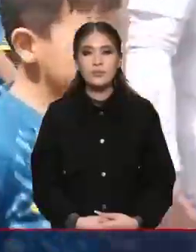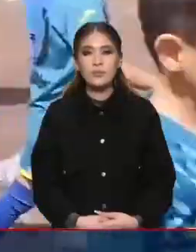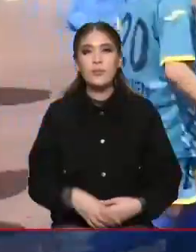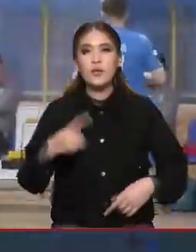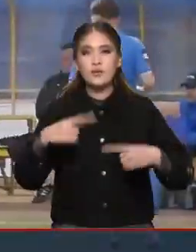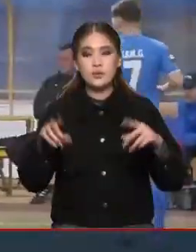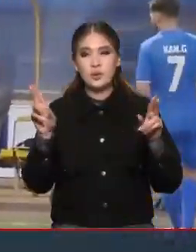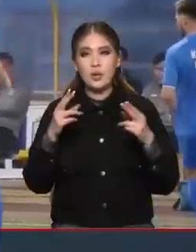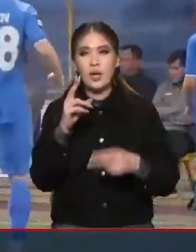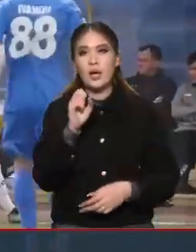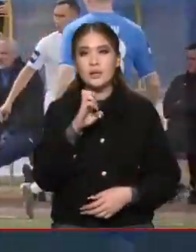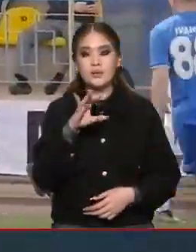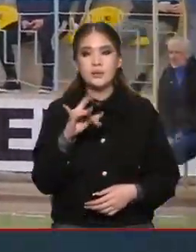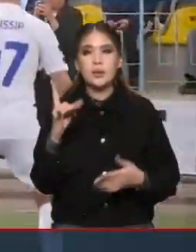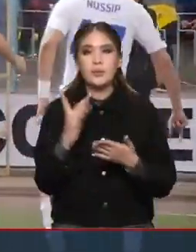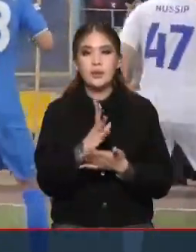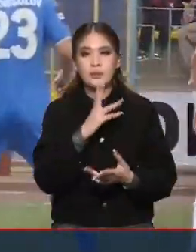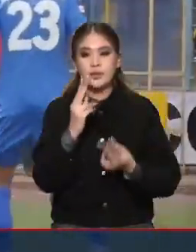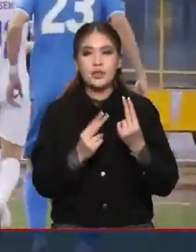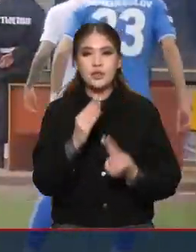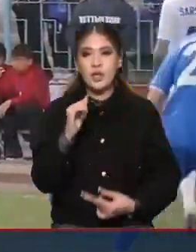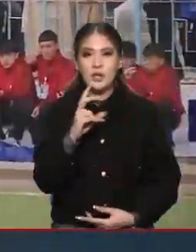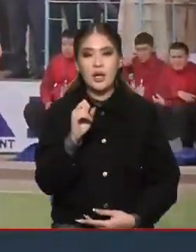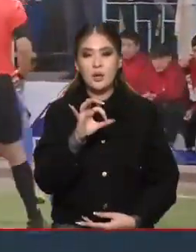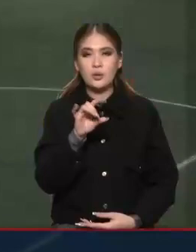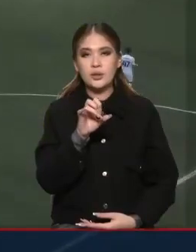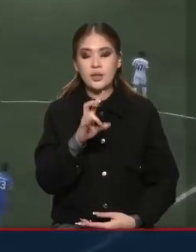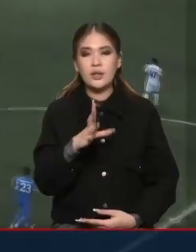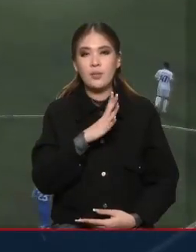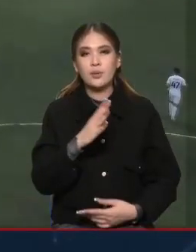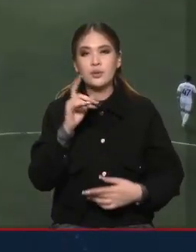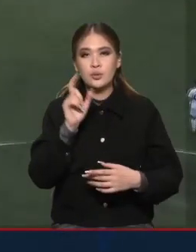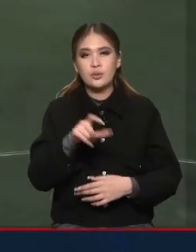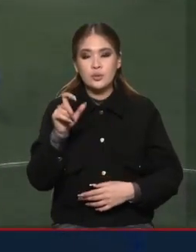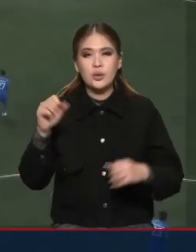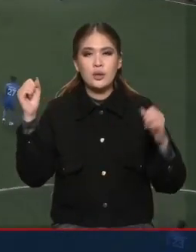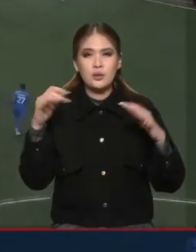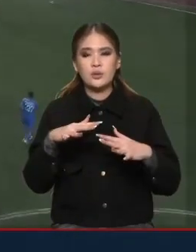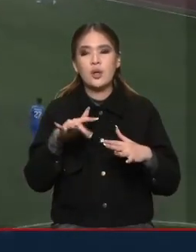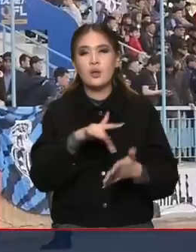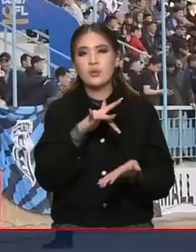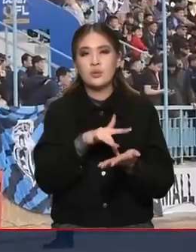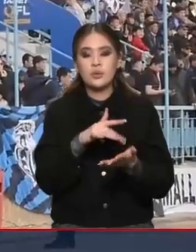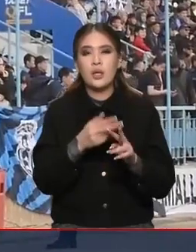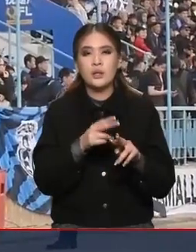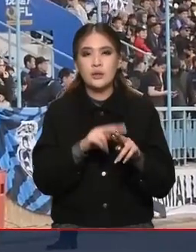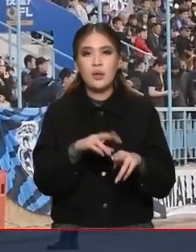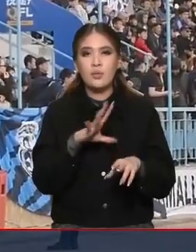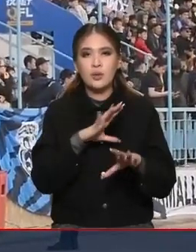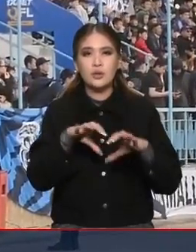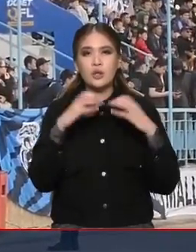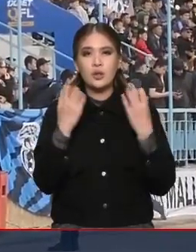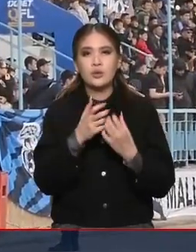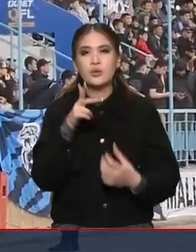Футбольный клуб «Каспий» впервые сыграл в Жаноузене. Пришли поболеть за любимую команду жители и гости города. На стадионе собралось до